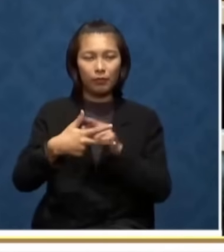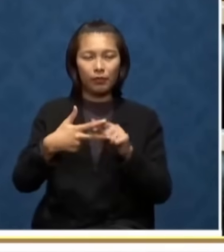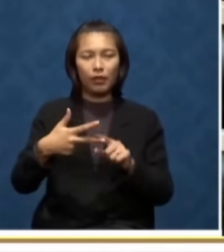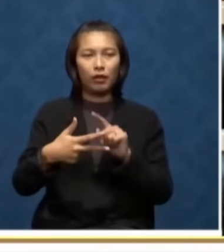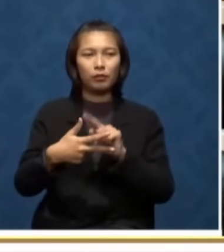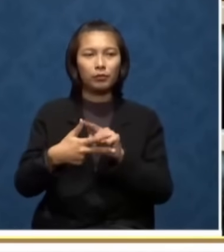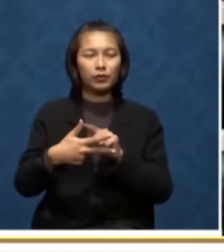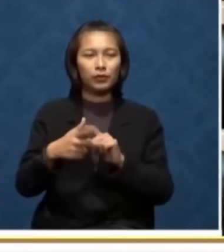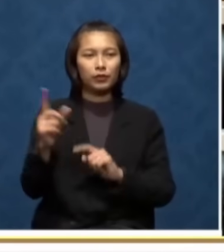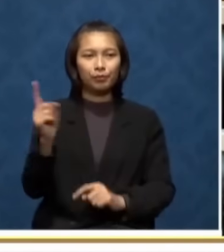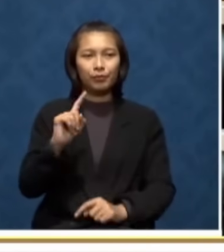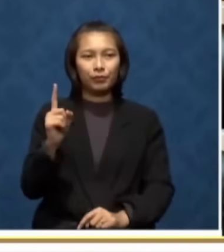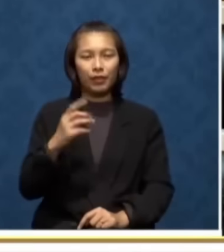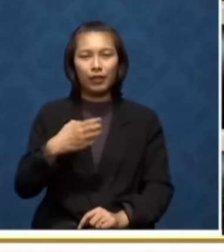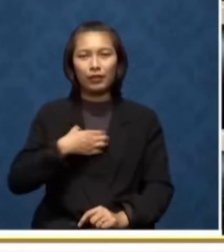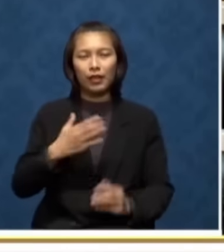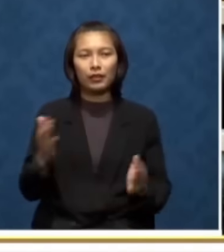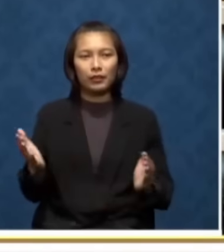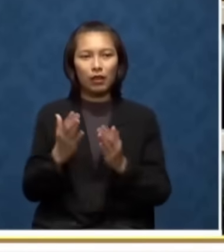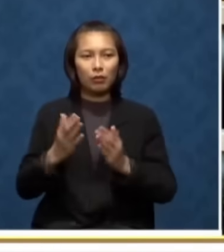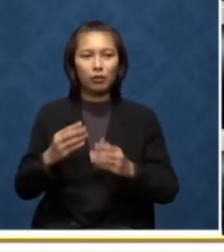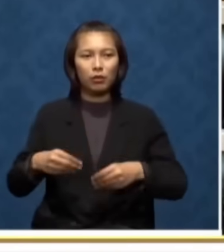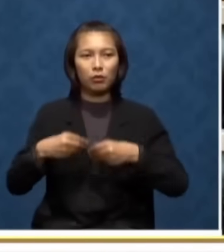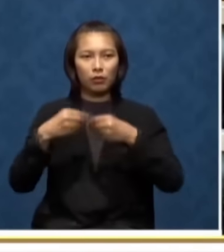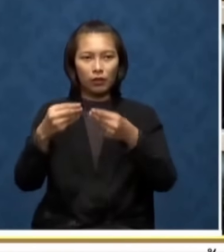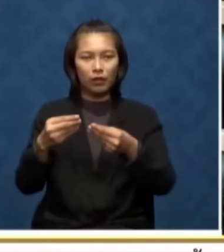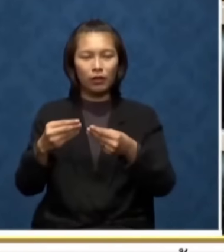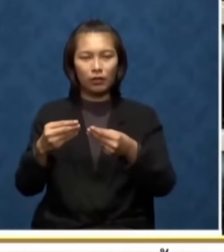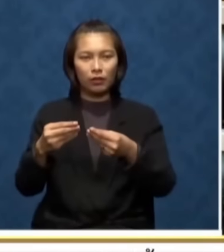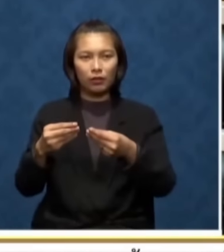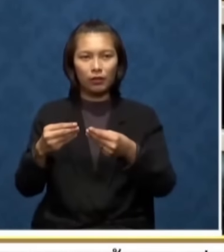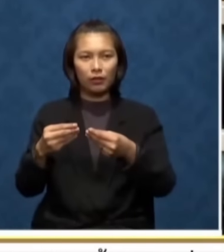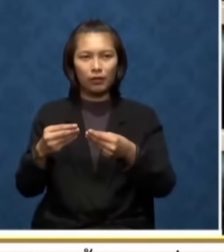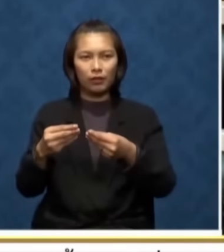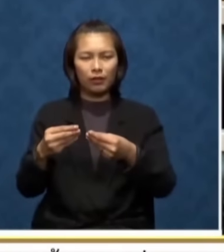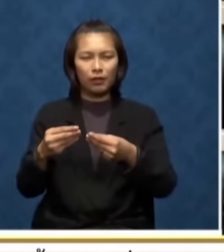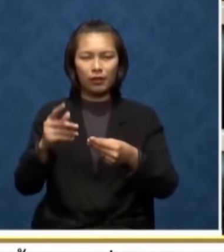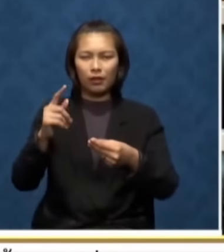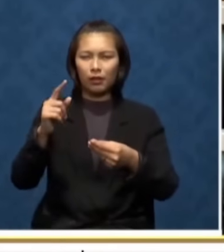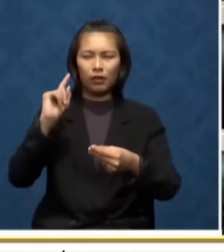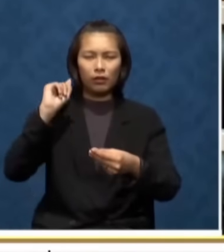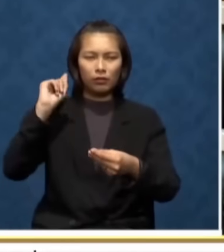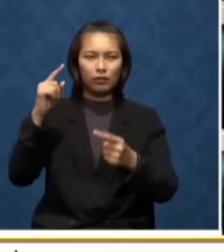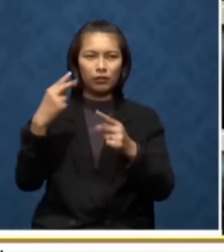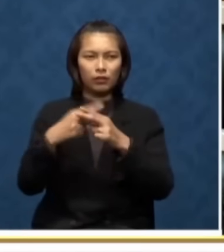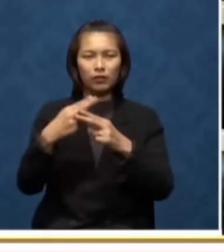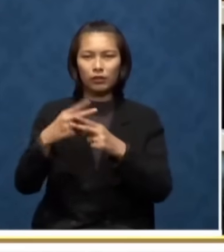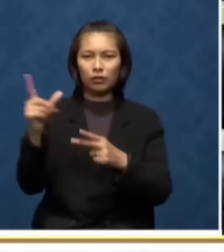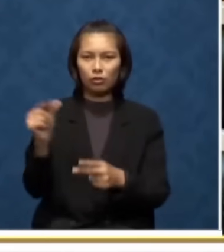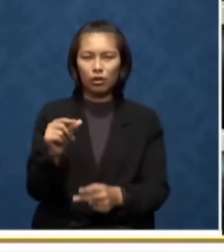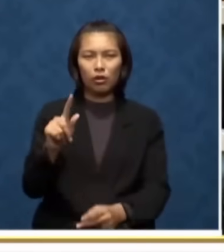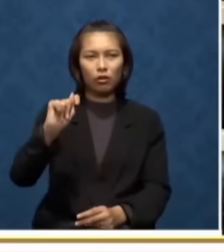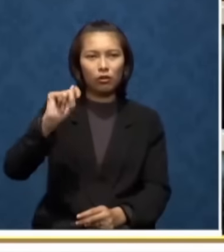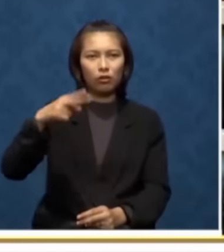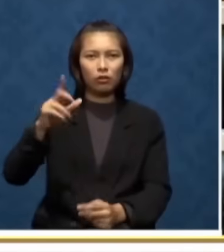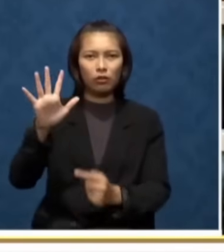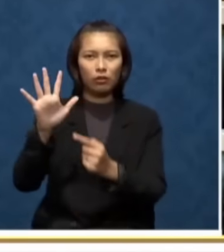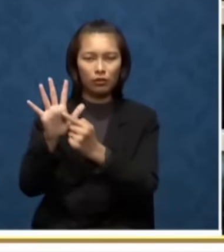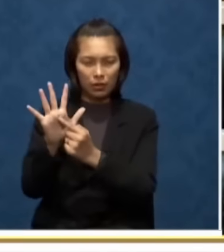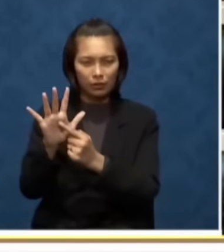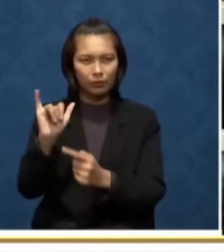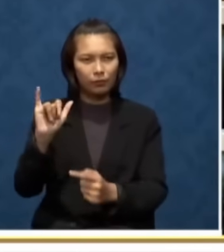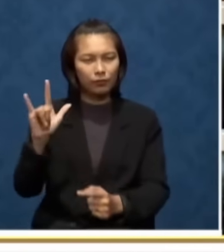แรกดิฉันต้องขอสนับสนุนท่านธันยธรนะคะว่าในพ.ร.กฉบับนี้เนี่ยตาม